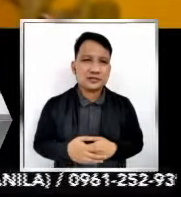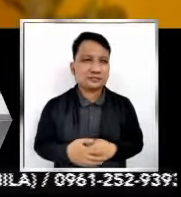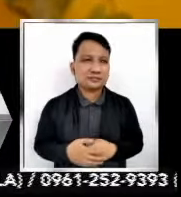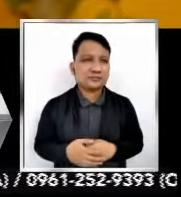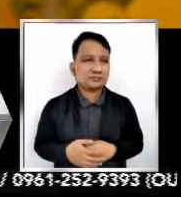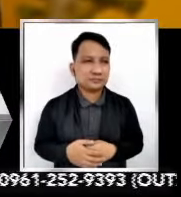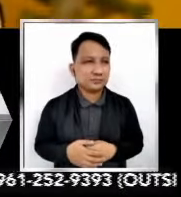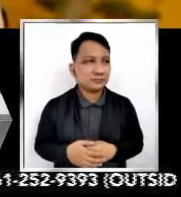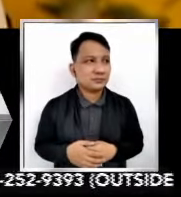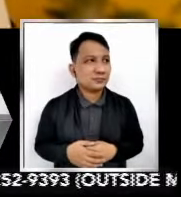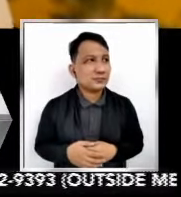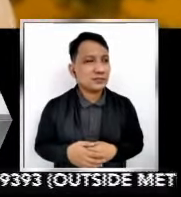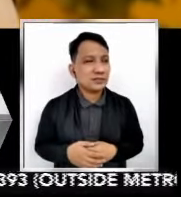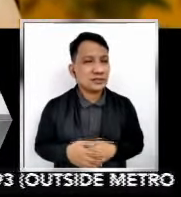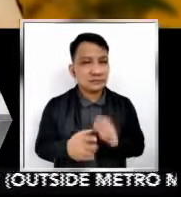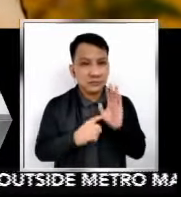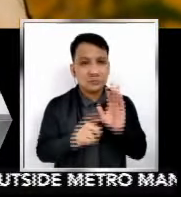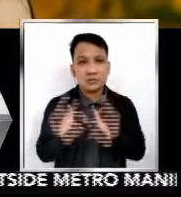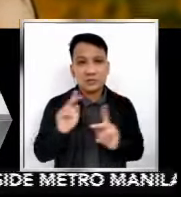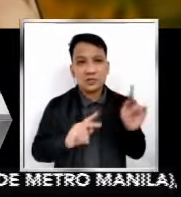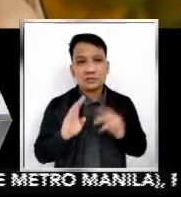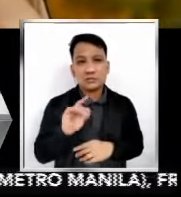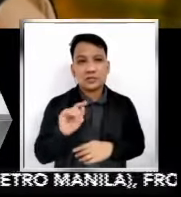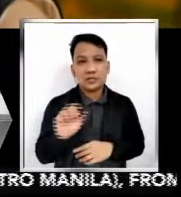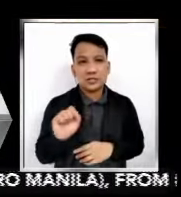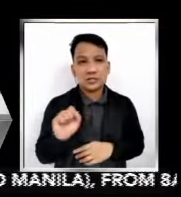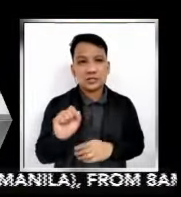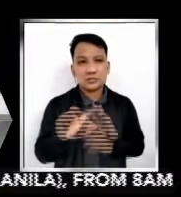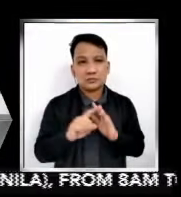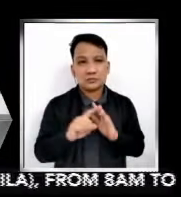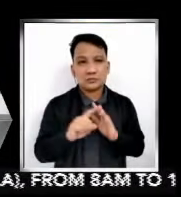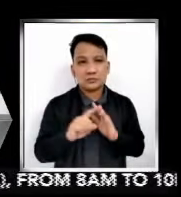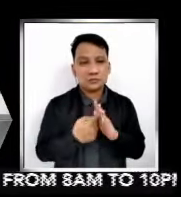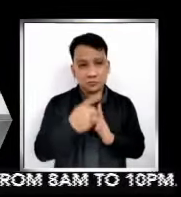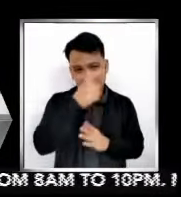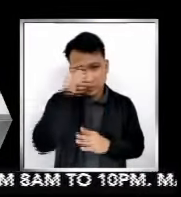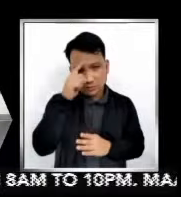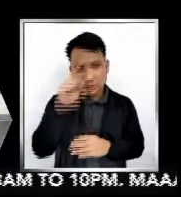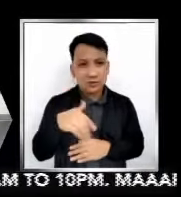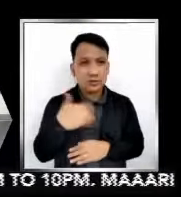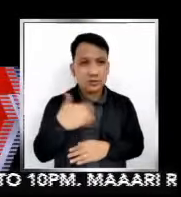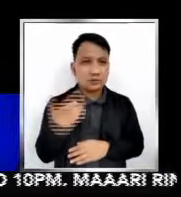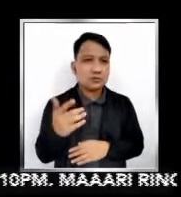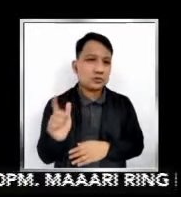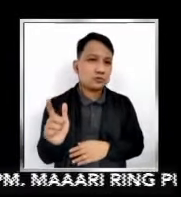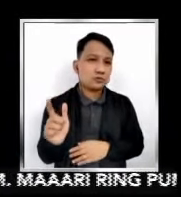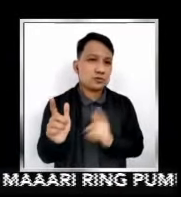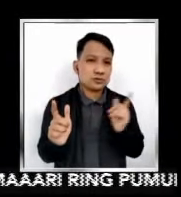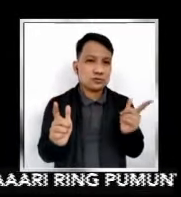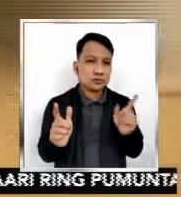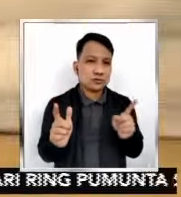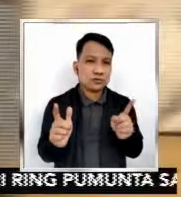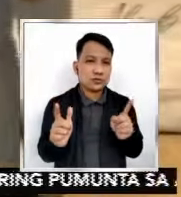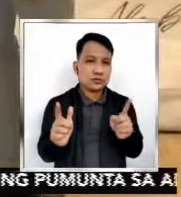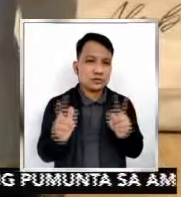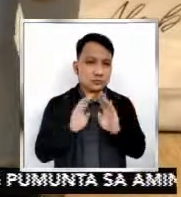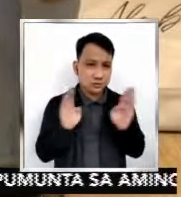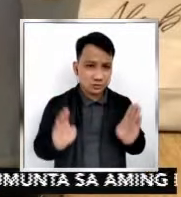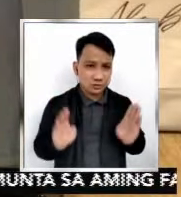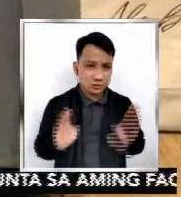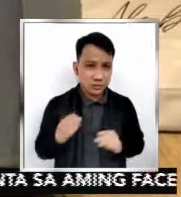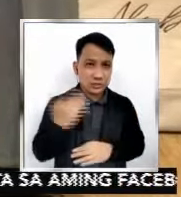Ipe-perform naman ang BTS ang kanilang funky summer track sa 2021 Billboard Music Awards sa Lunes, kung